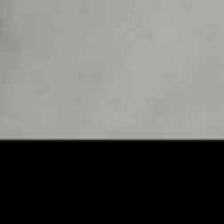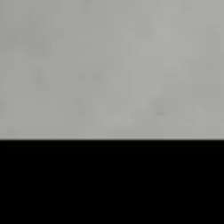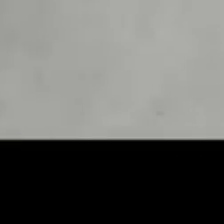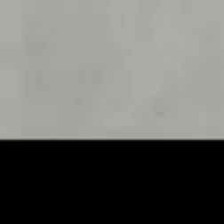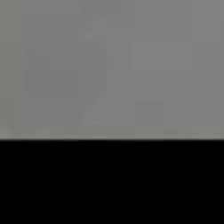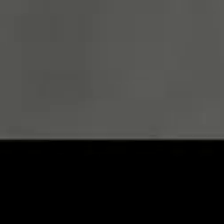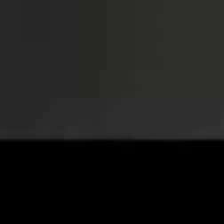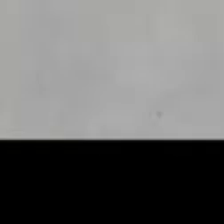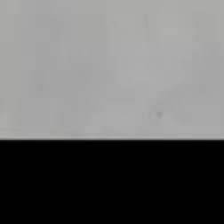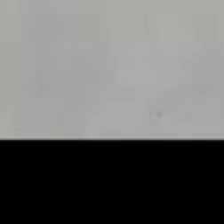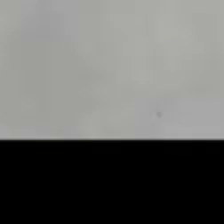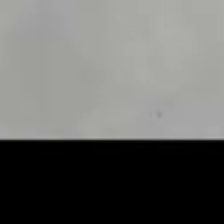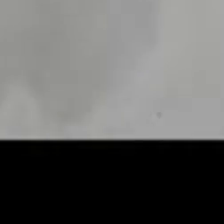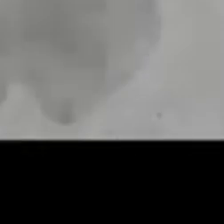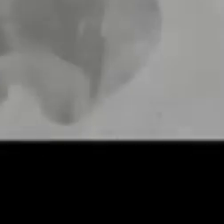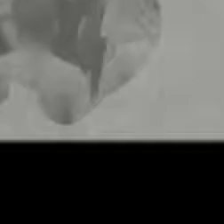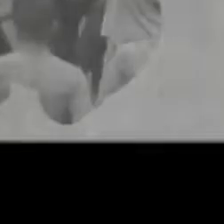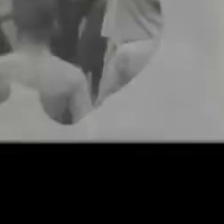sebelum fajar.